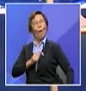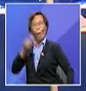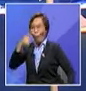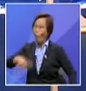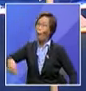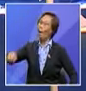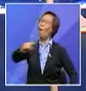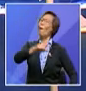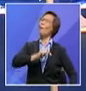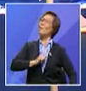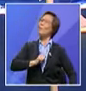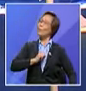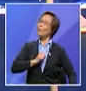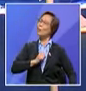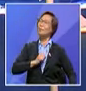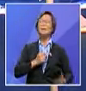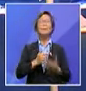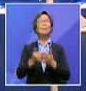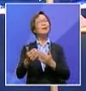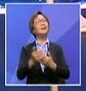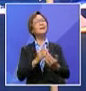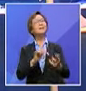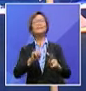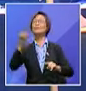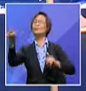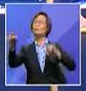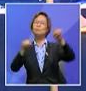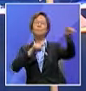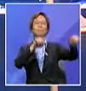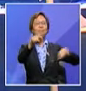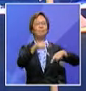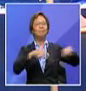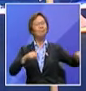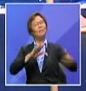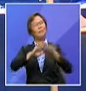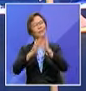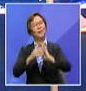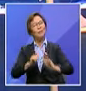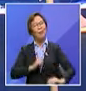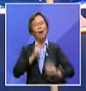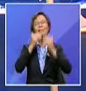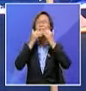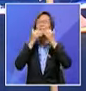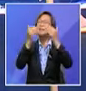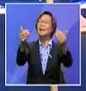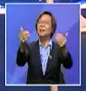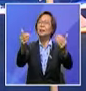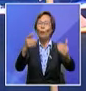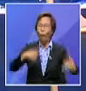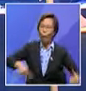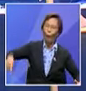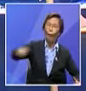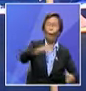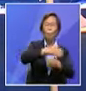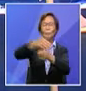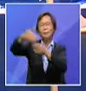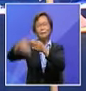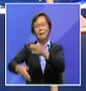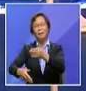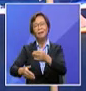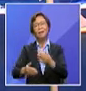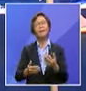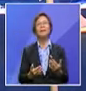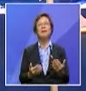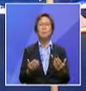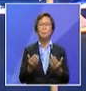semua walau di mana sahaja kita berada. Terima kasih kepada semua. Sekian,